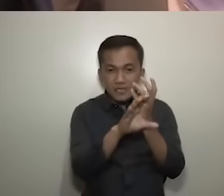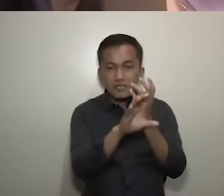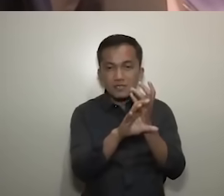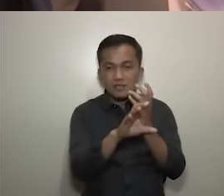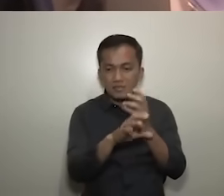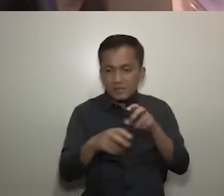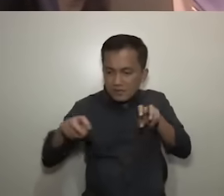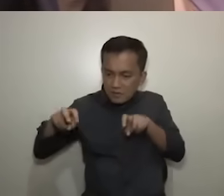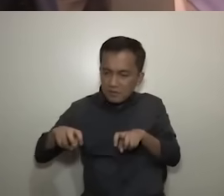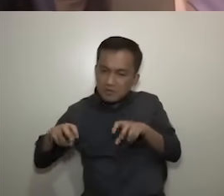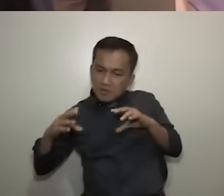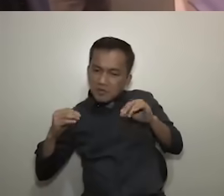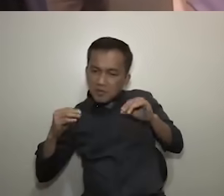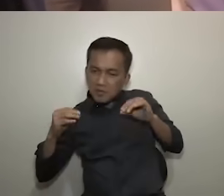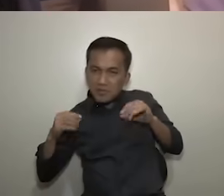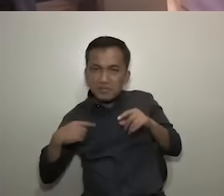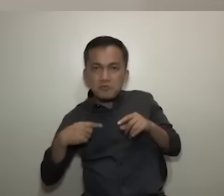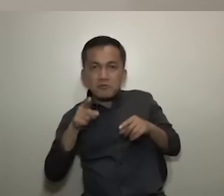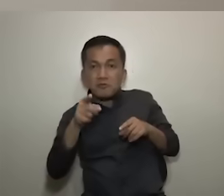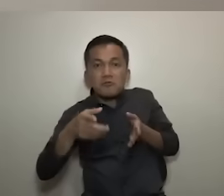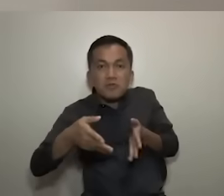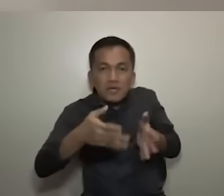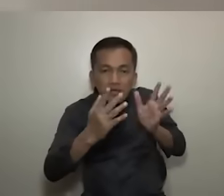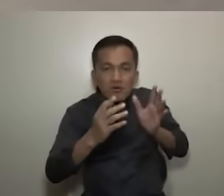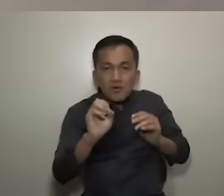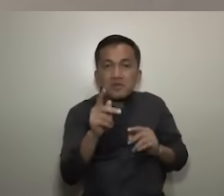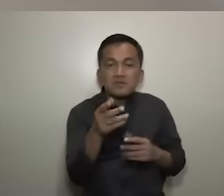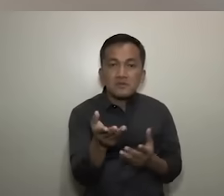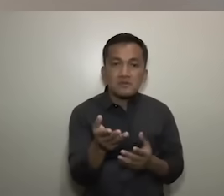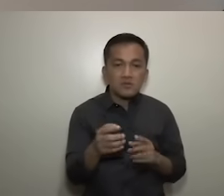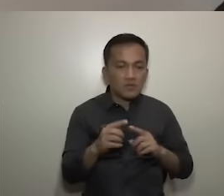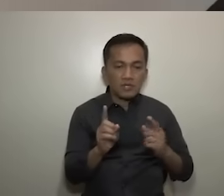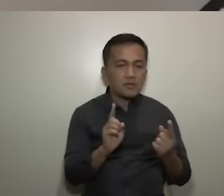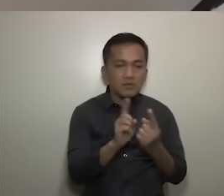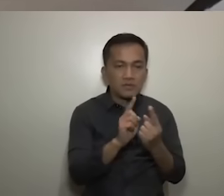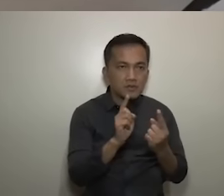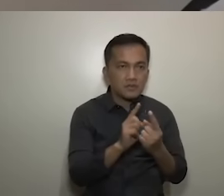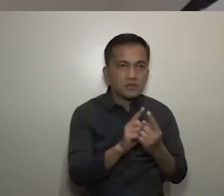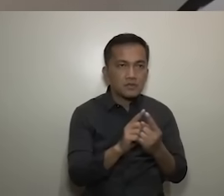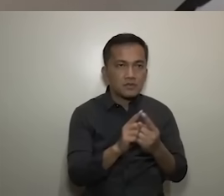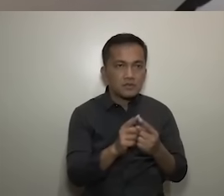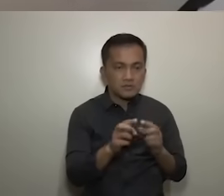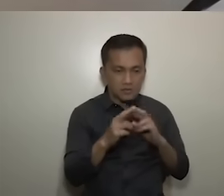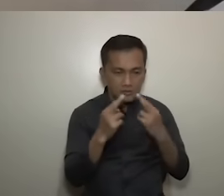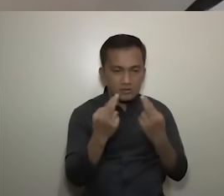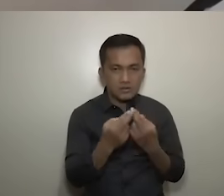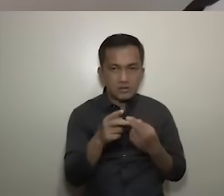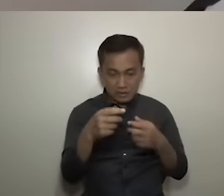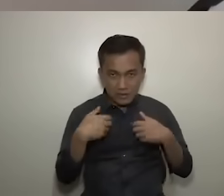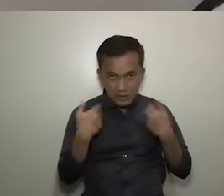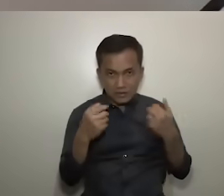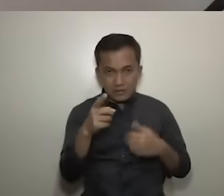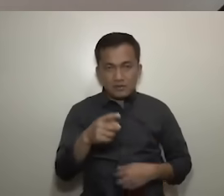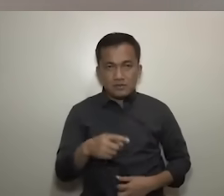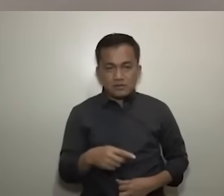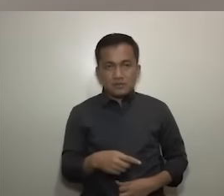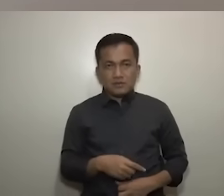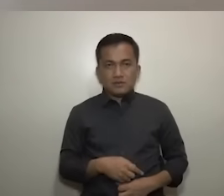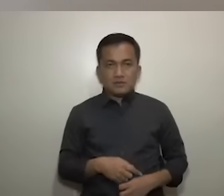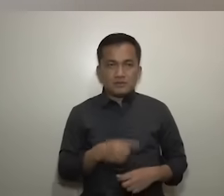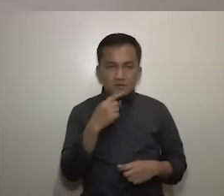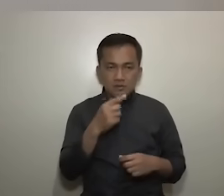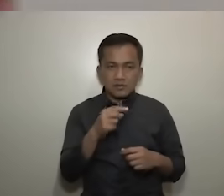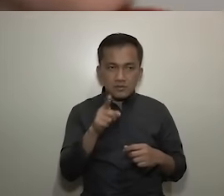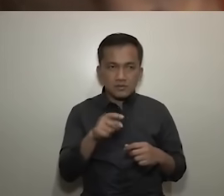ka sa tabi, nag-uusap sila, pinapayagan mo. Okay lang sa'yo. Huwag lang magkipagkita. Nung nagpagkita na nagkarelasyon na, nagalit ka na. Ang damit po namin yan,